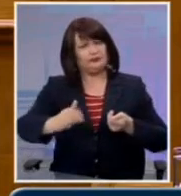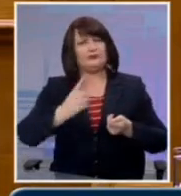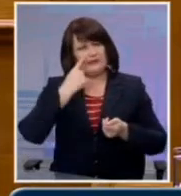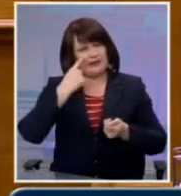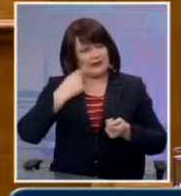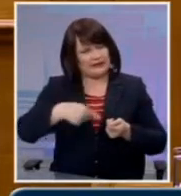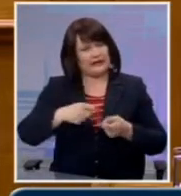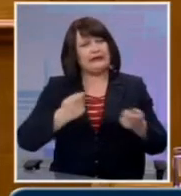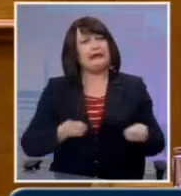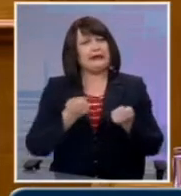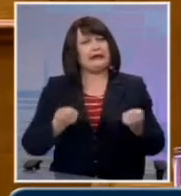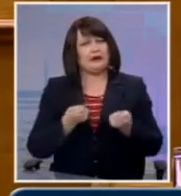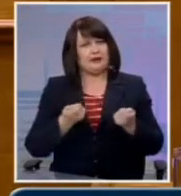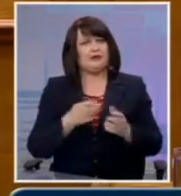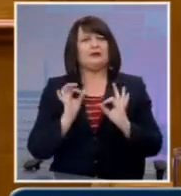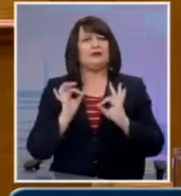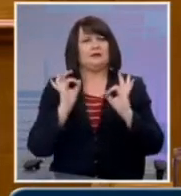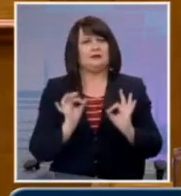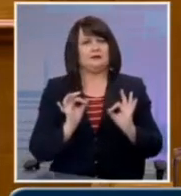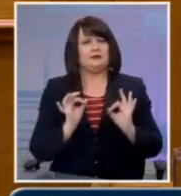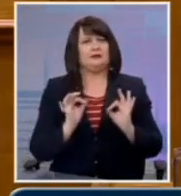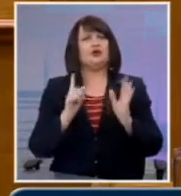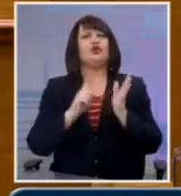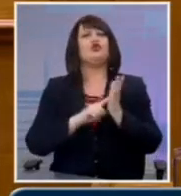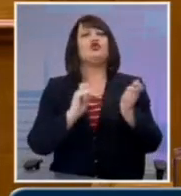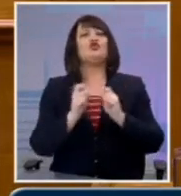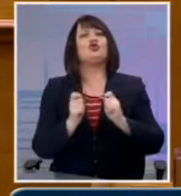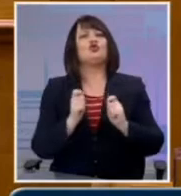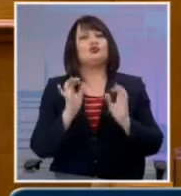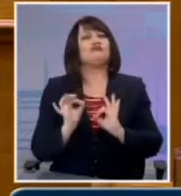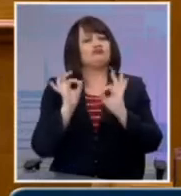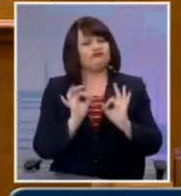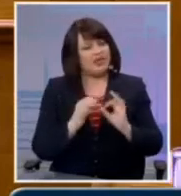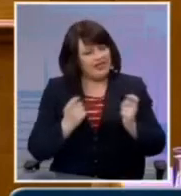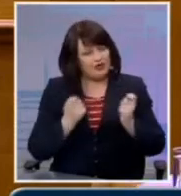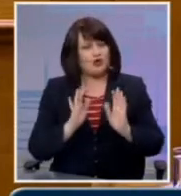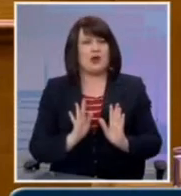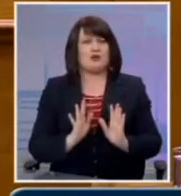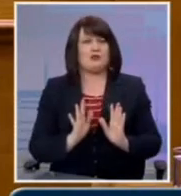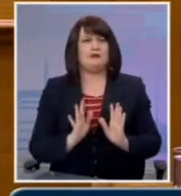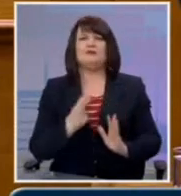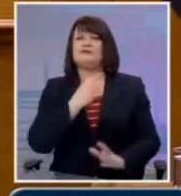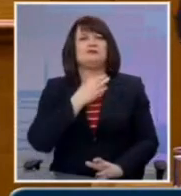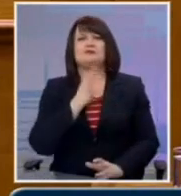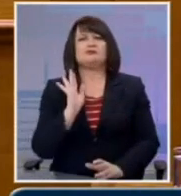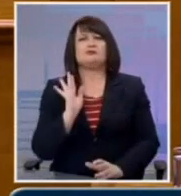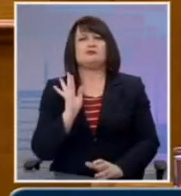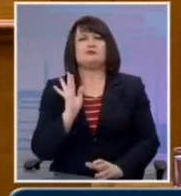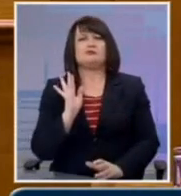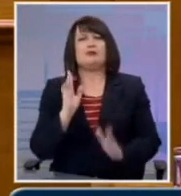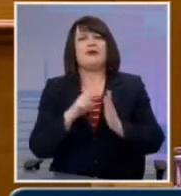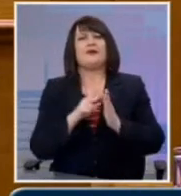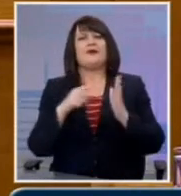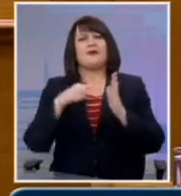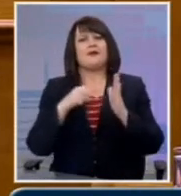επόμενο διάστημα και ακριβώς σε αυτήν εδώ την τροπολογία θα είμαστε συνεπείς, χωρίς να χρειάζεται να φτάσουμε το 17 και